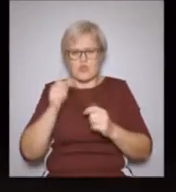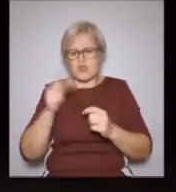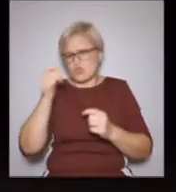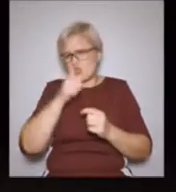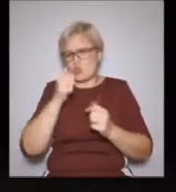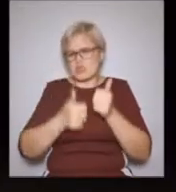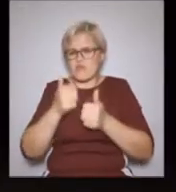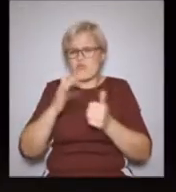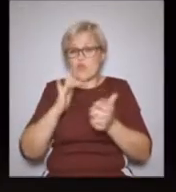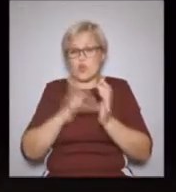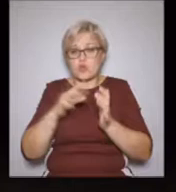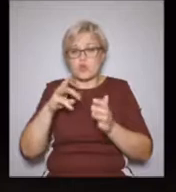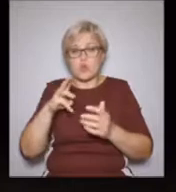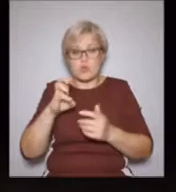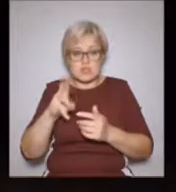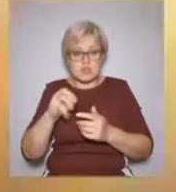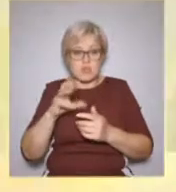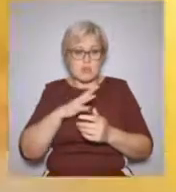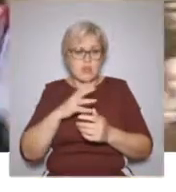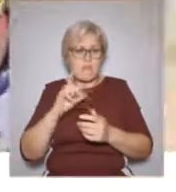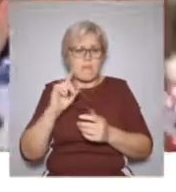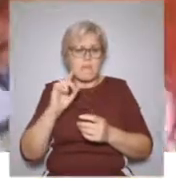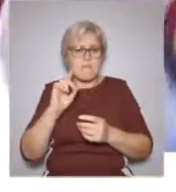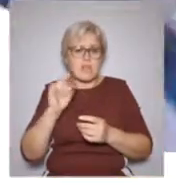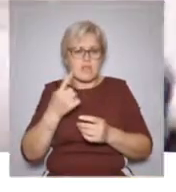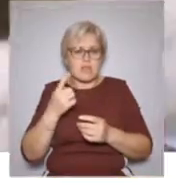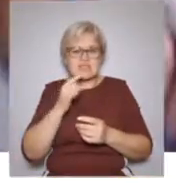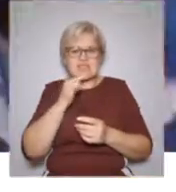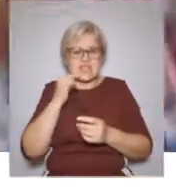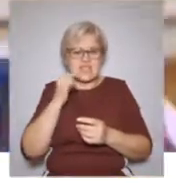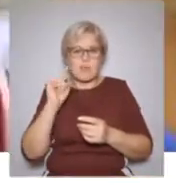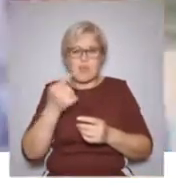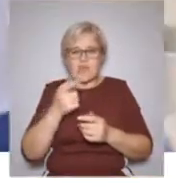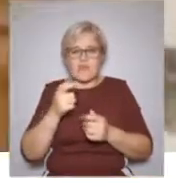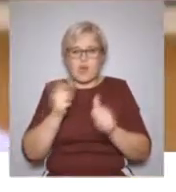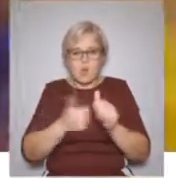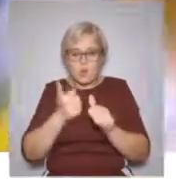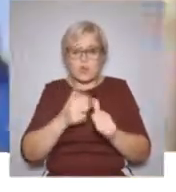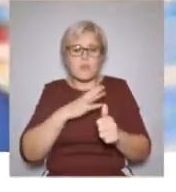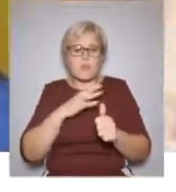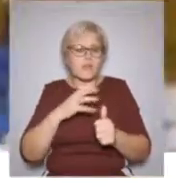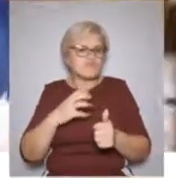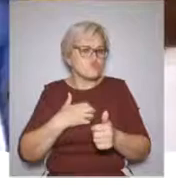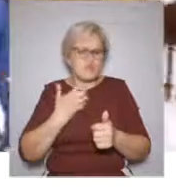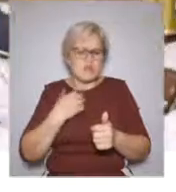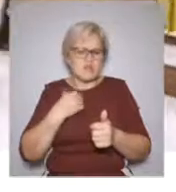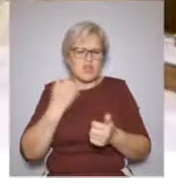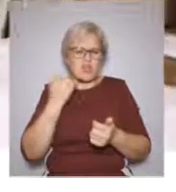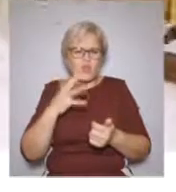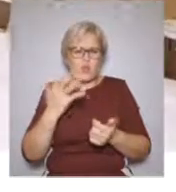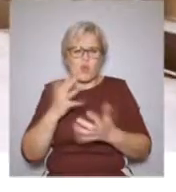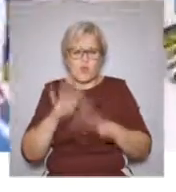это соревнование городе томске были вот первенства россии первая гонка была